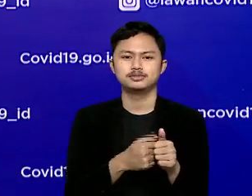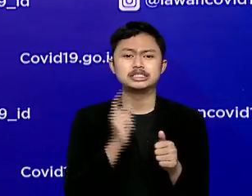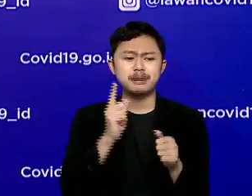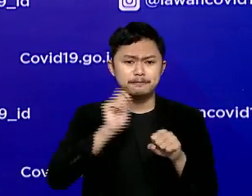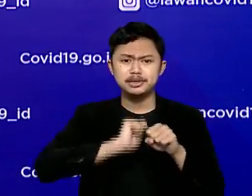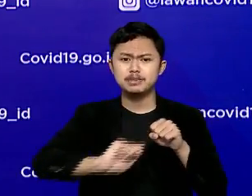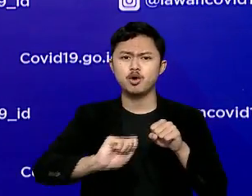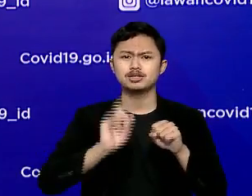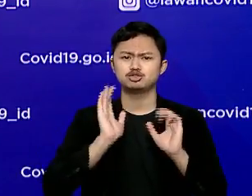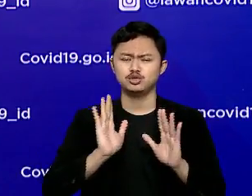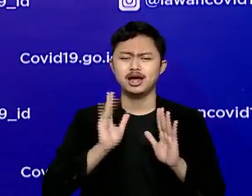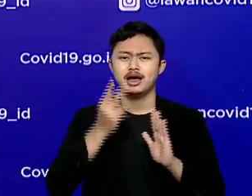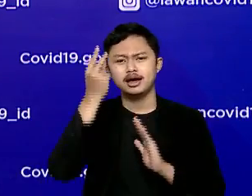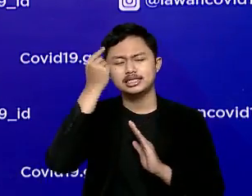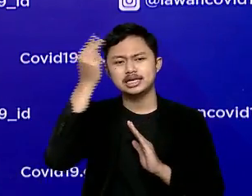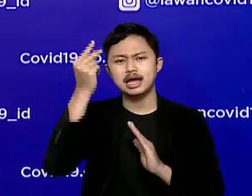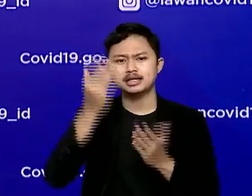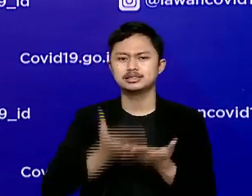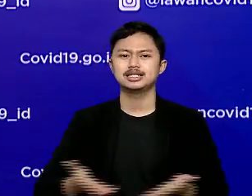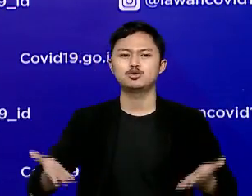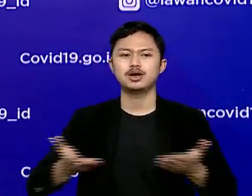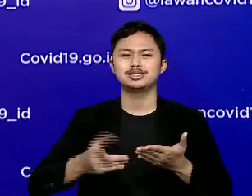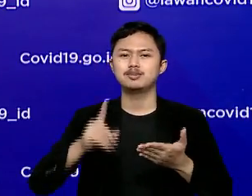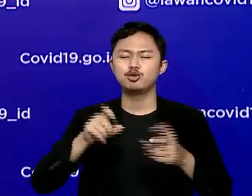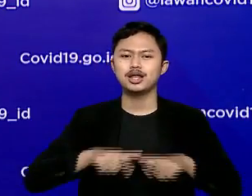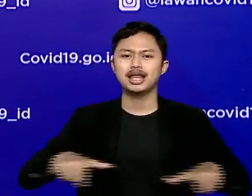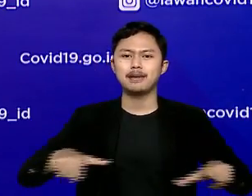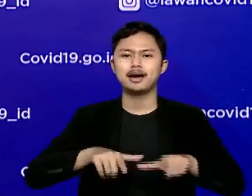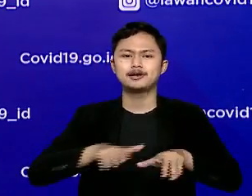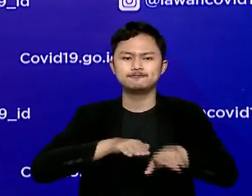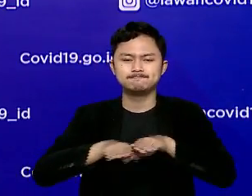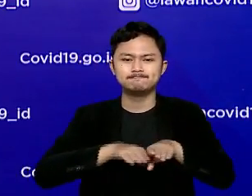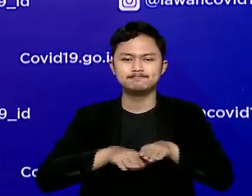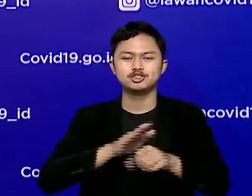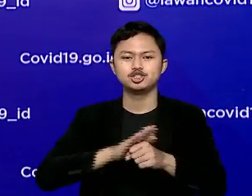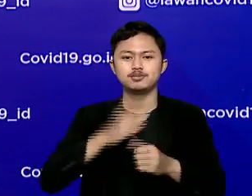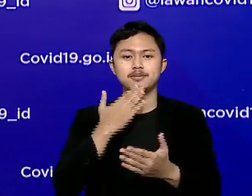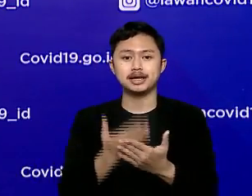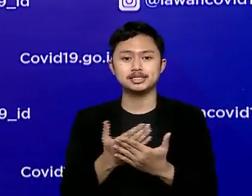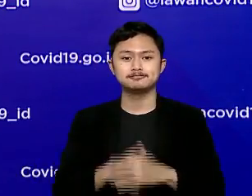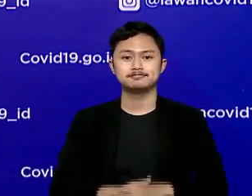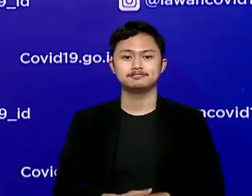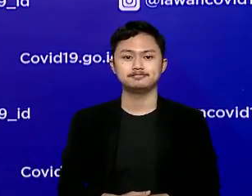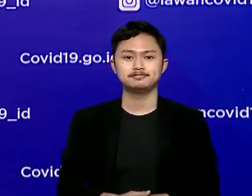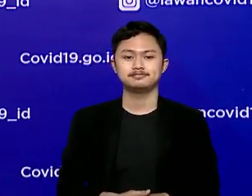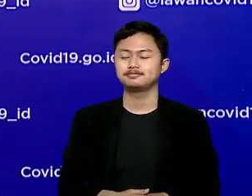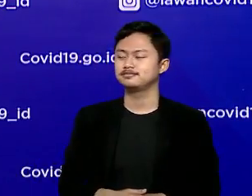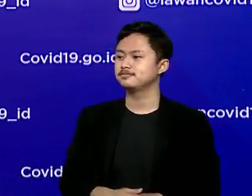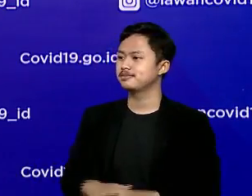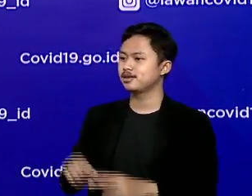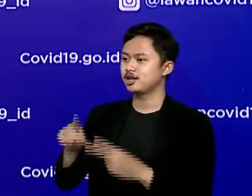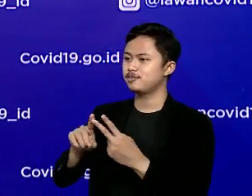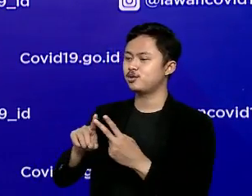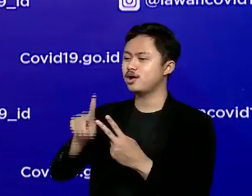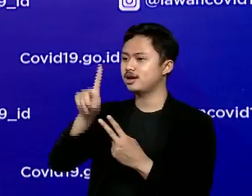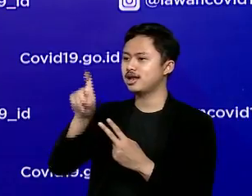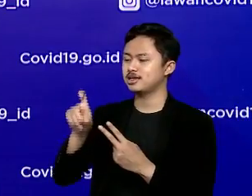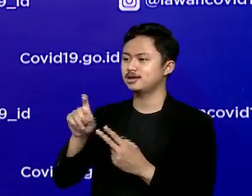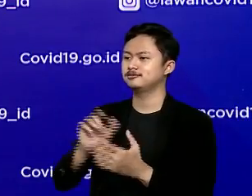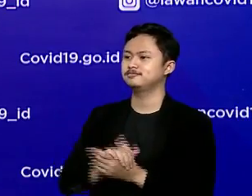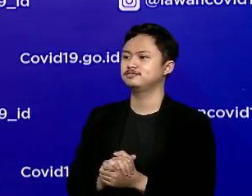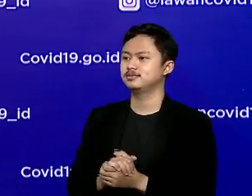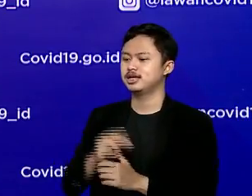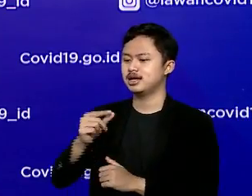dirancang sesuai dengan kebutuhan dan kondisi di lapangan. Terima kasih. Pertanyaan kedua dari Dian